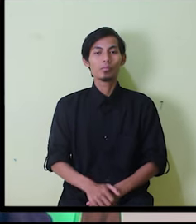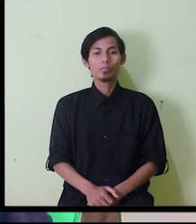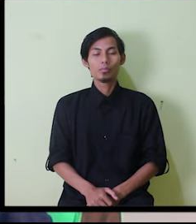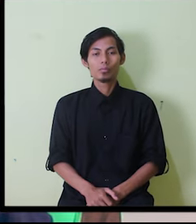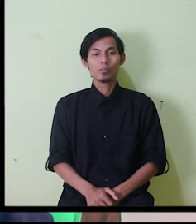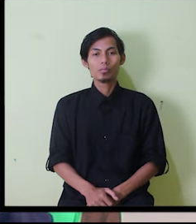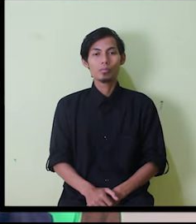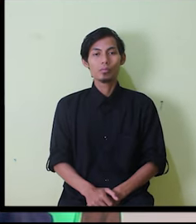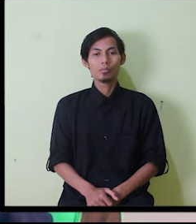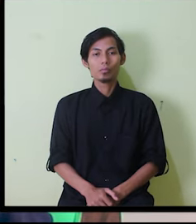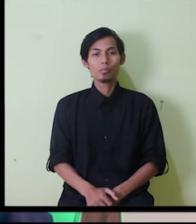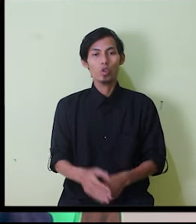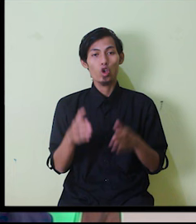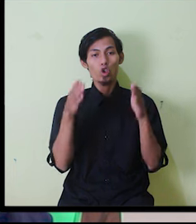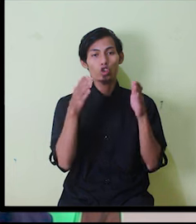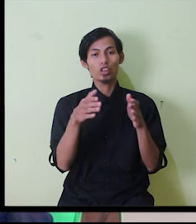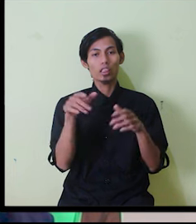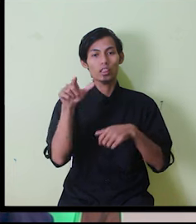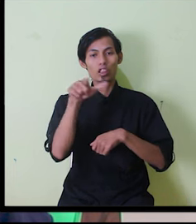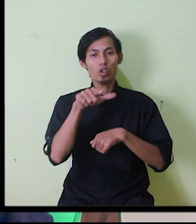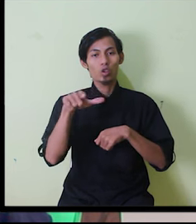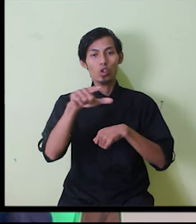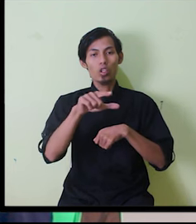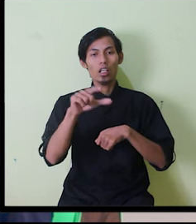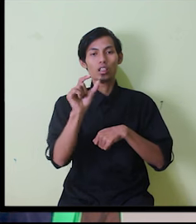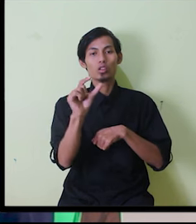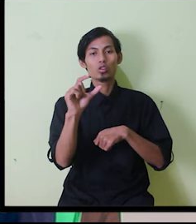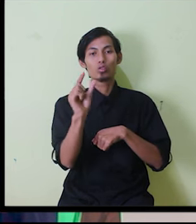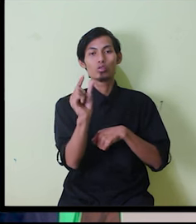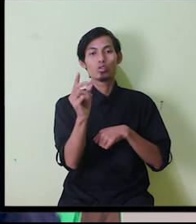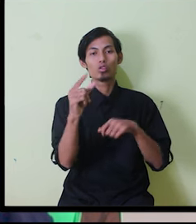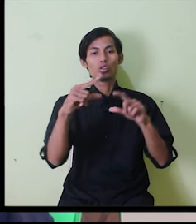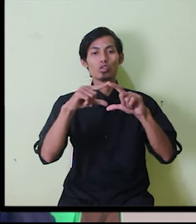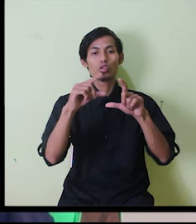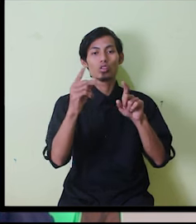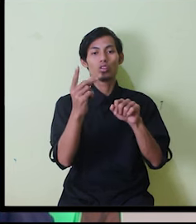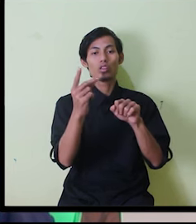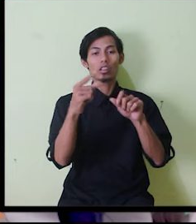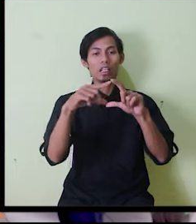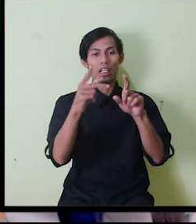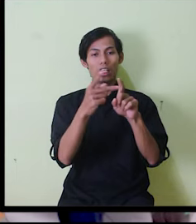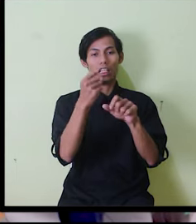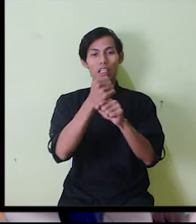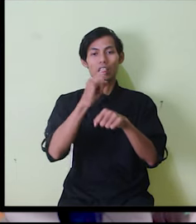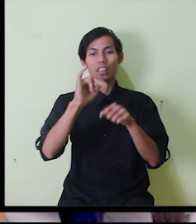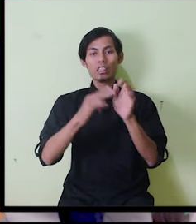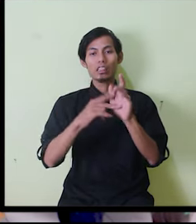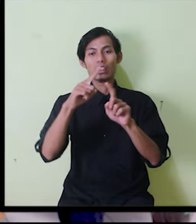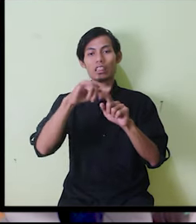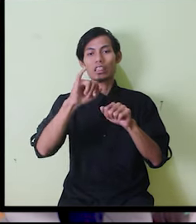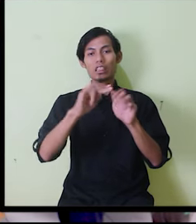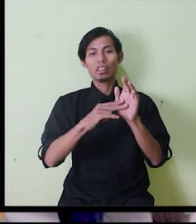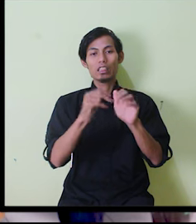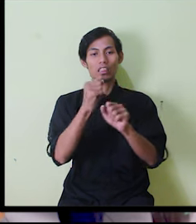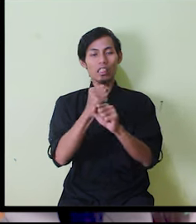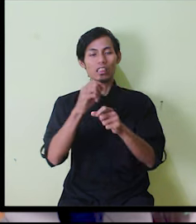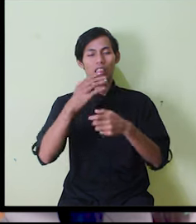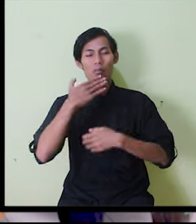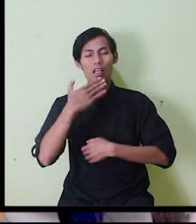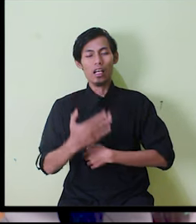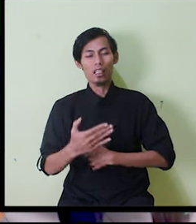di teman-teman khususnya di ee keluruhan cura Grinting Mbak Lulu Iya itu sih Iya terima kasih Mas Andi